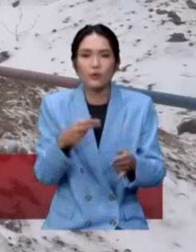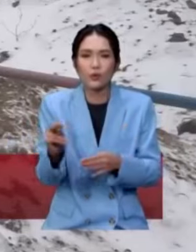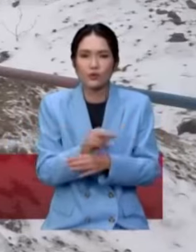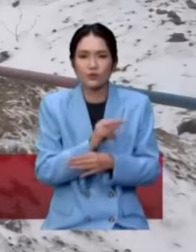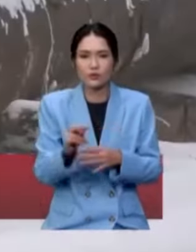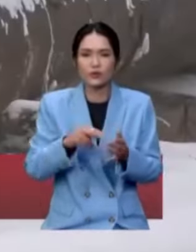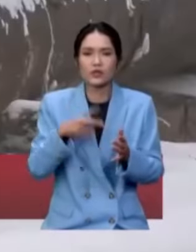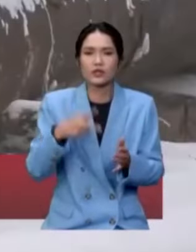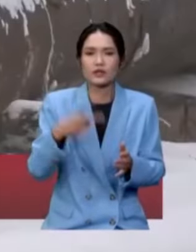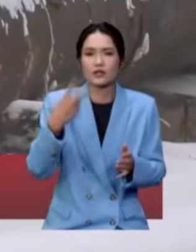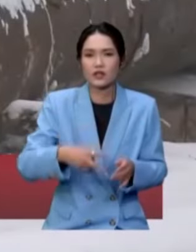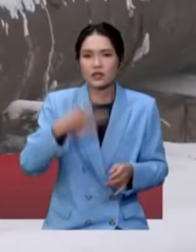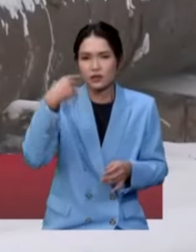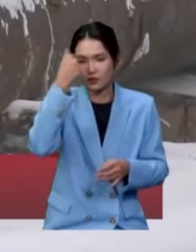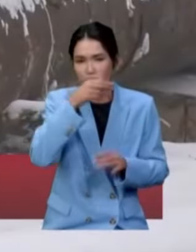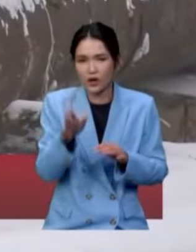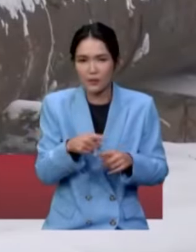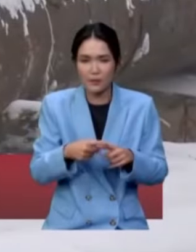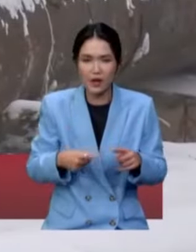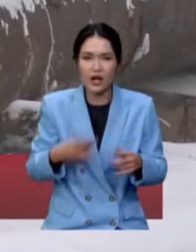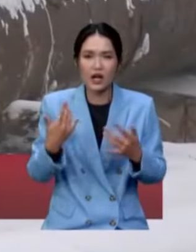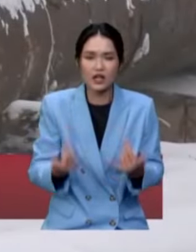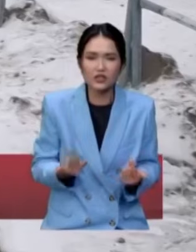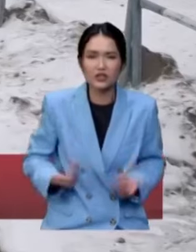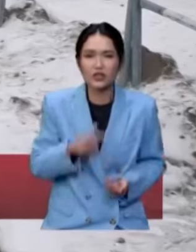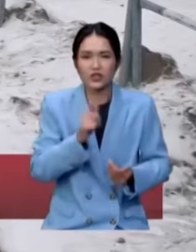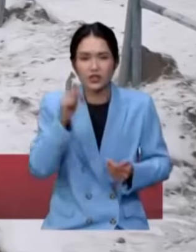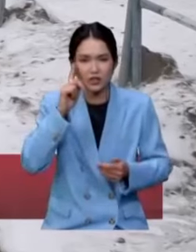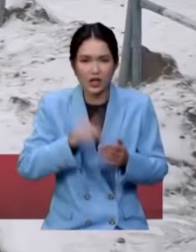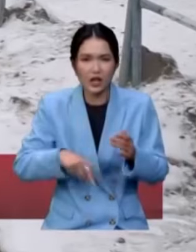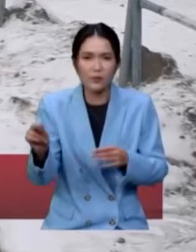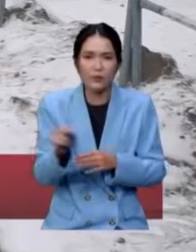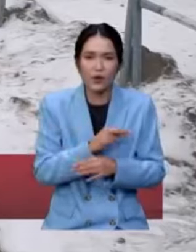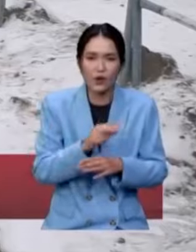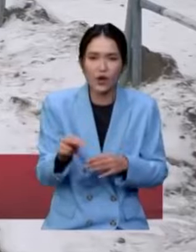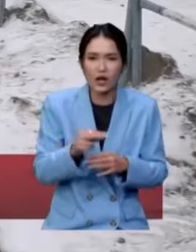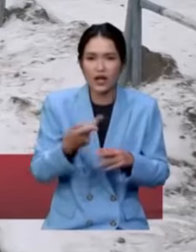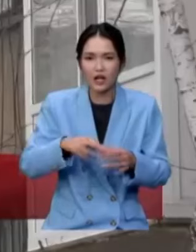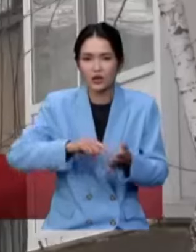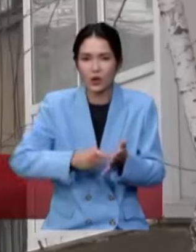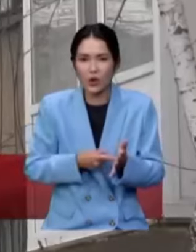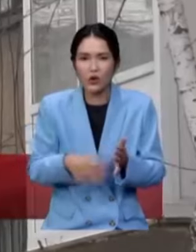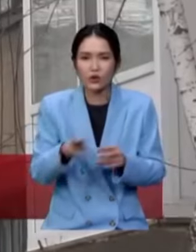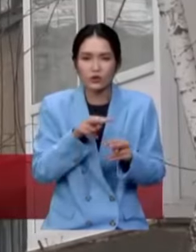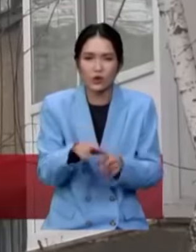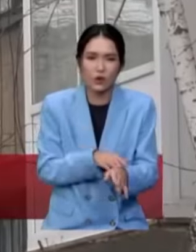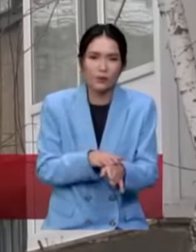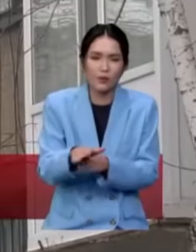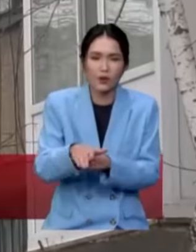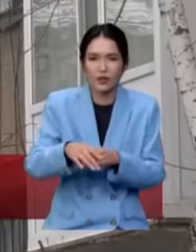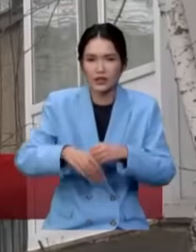ремонту на 2025 год. А пока жителям остается надеяться, что ремонт проблемного участка и контроль всех ведомств